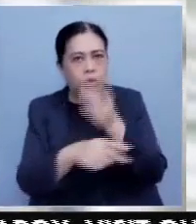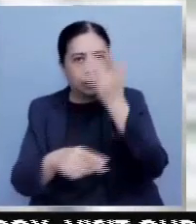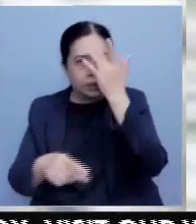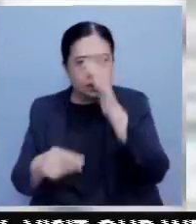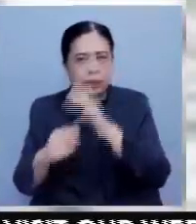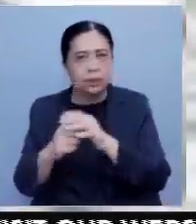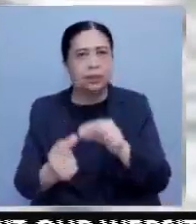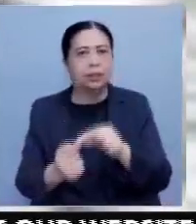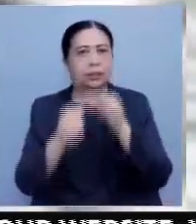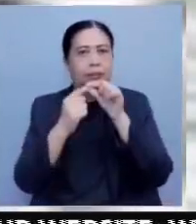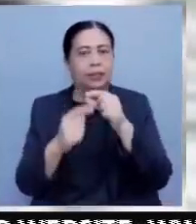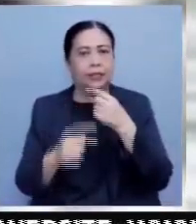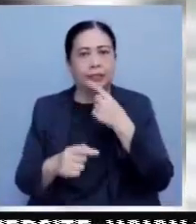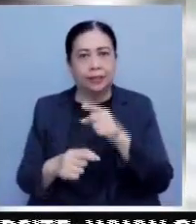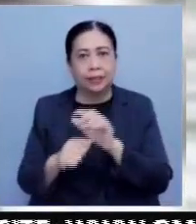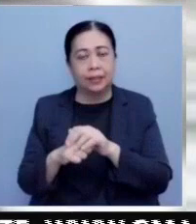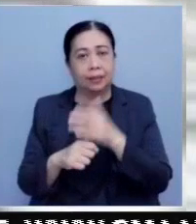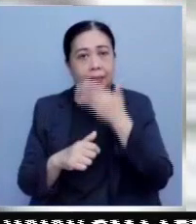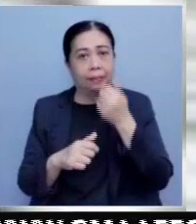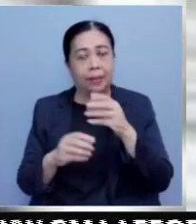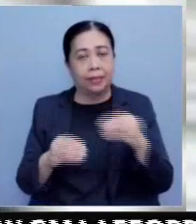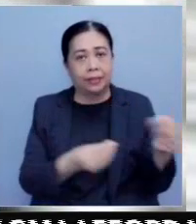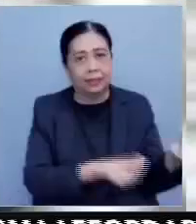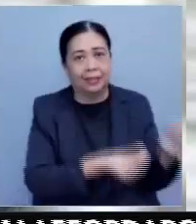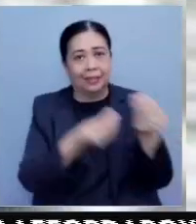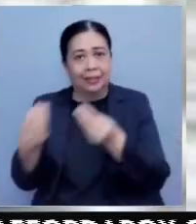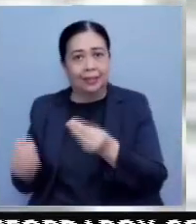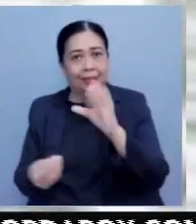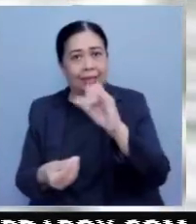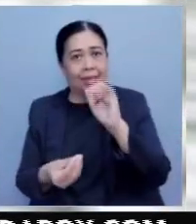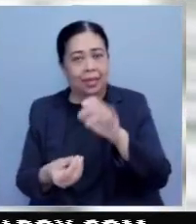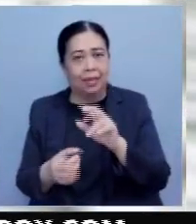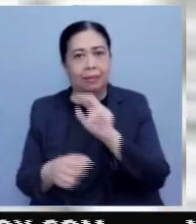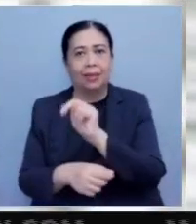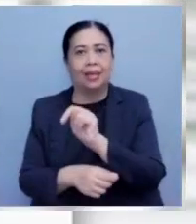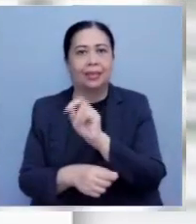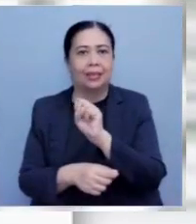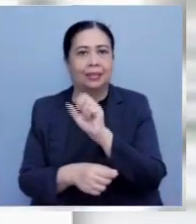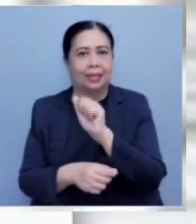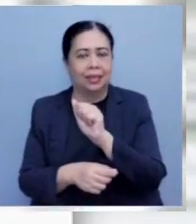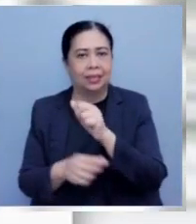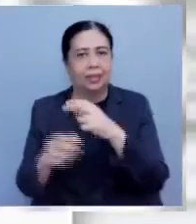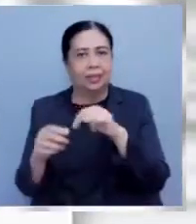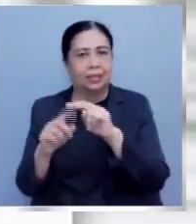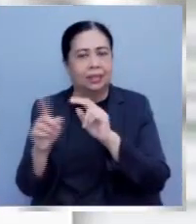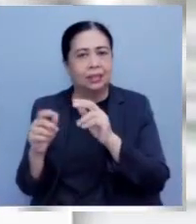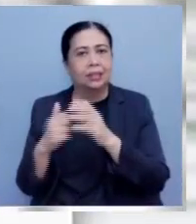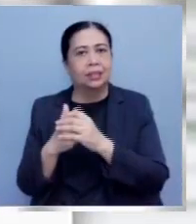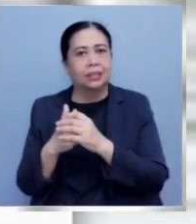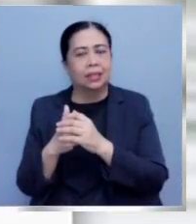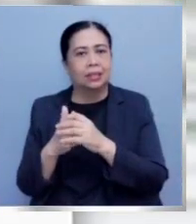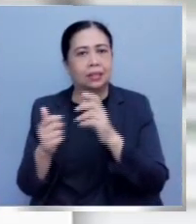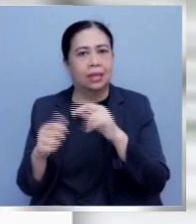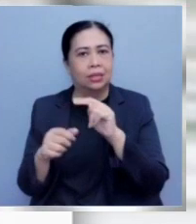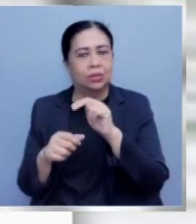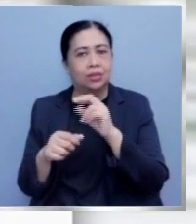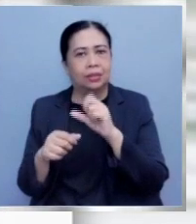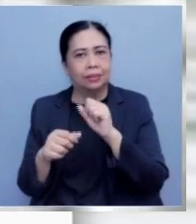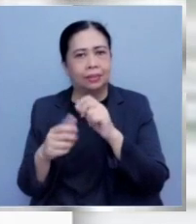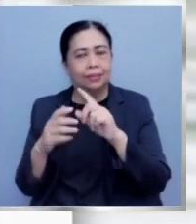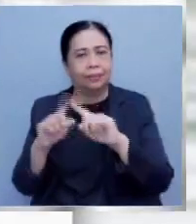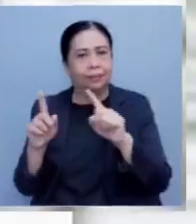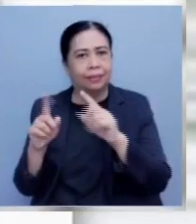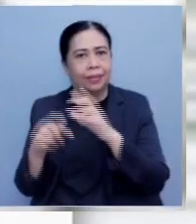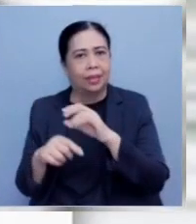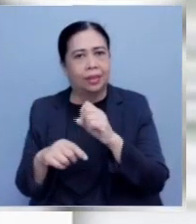nilang binanggit bilang benepisyaryo ng CIF ang National Intelligence Coordinating Agency, National Security Council, Philippine